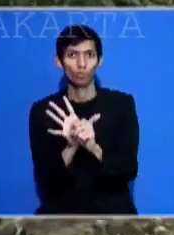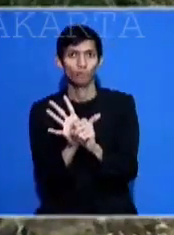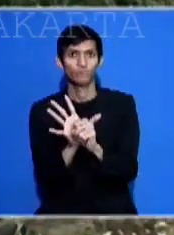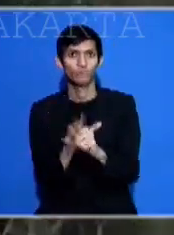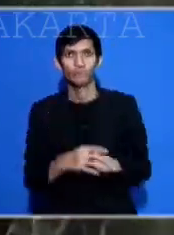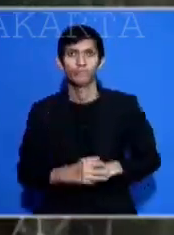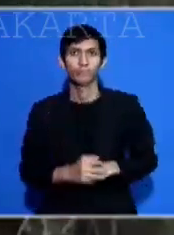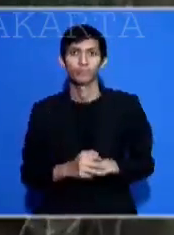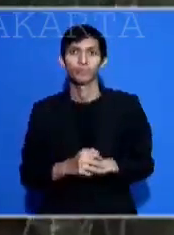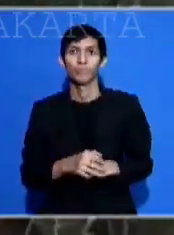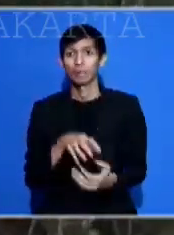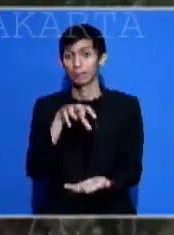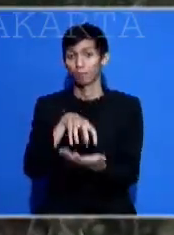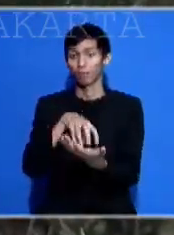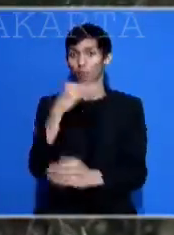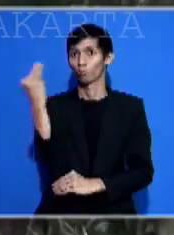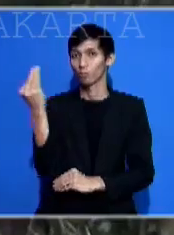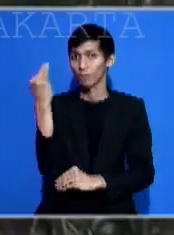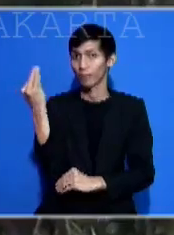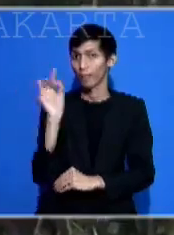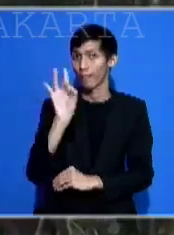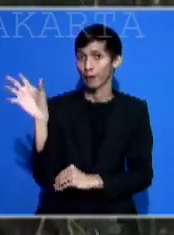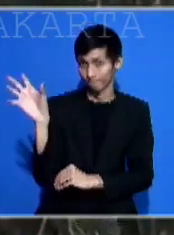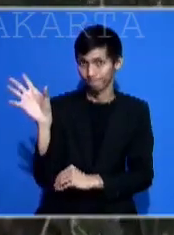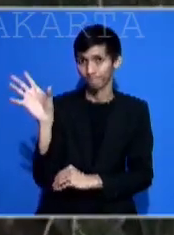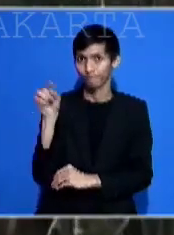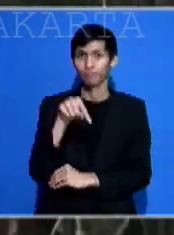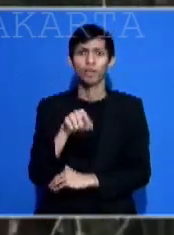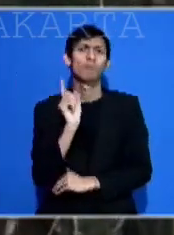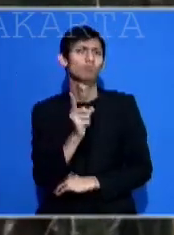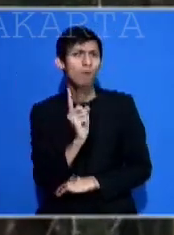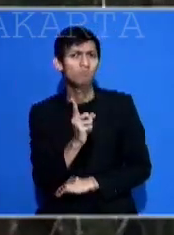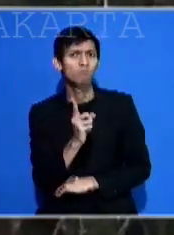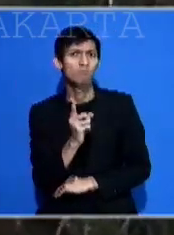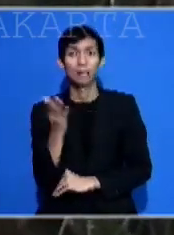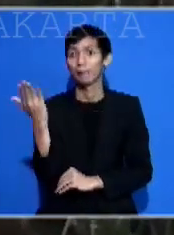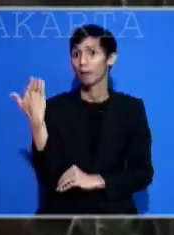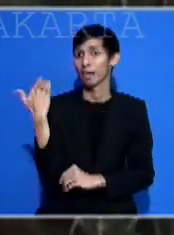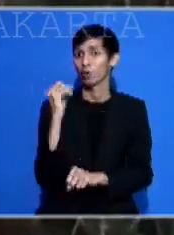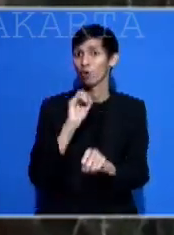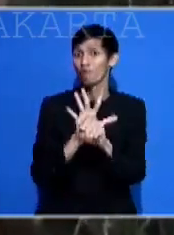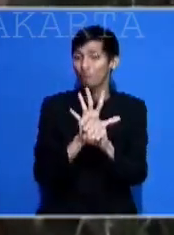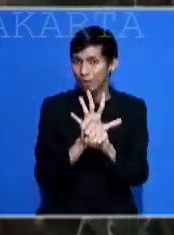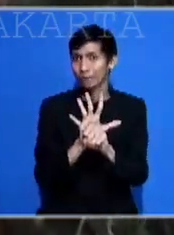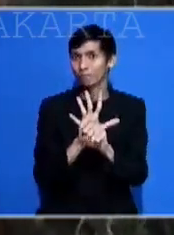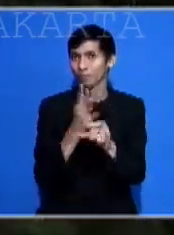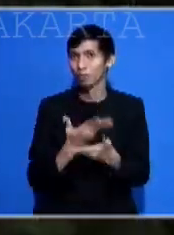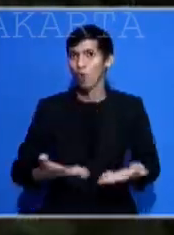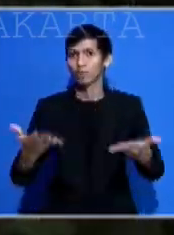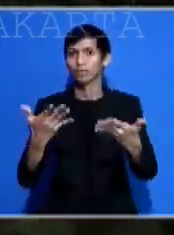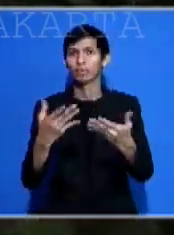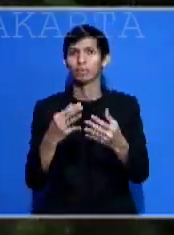jujukan wisata sanesipun ing laladan Kulon Progo, jalaran kadayan wontenipun pakebluk COVID-19, kawontenanipun ugi kirang